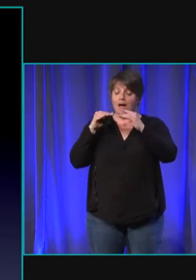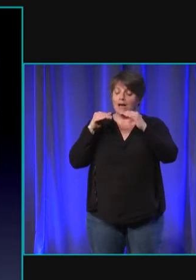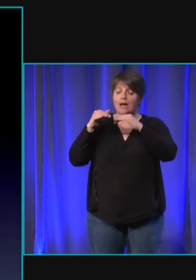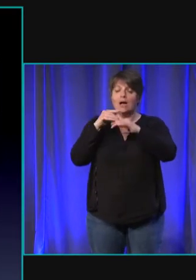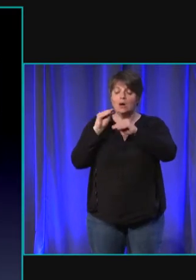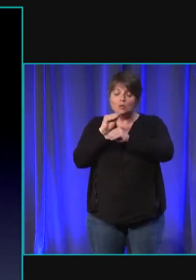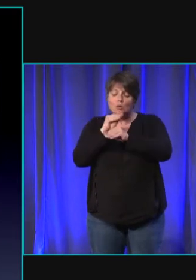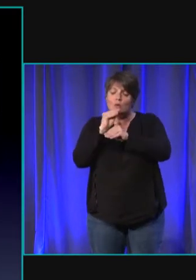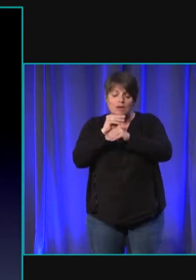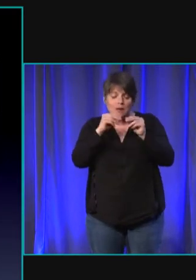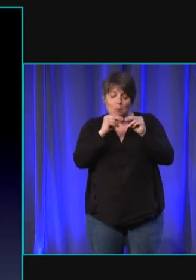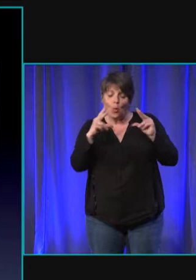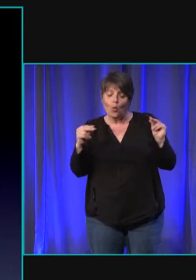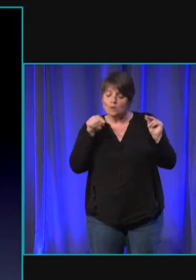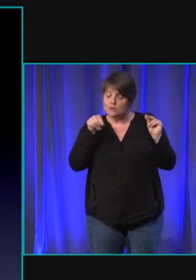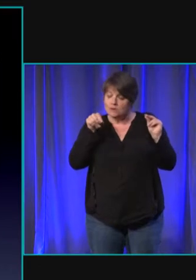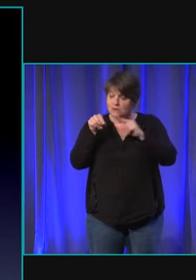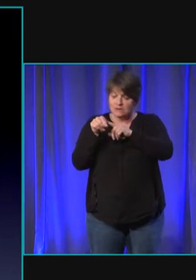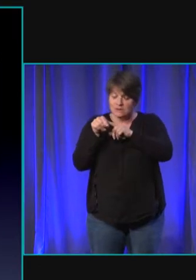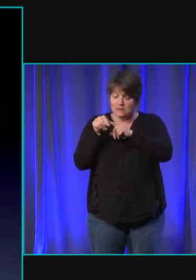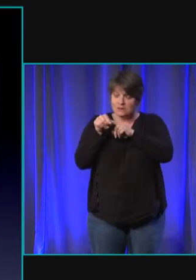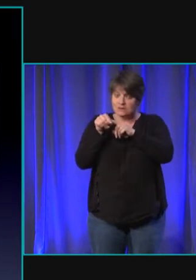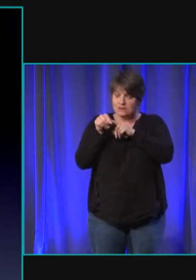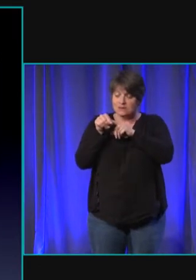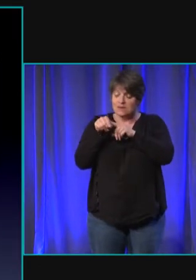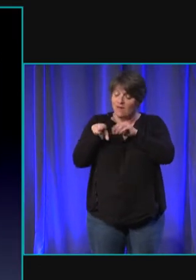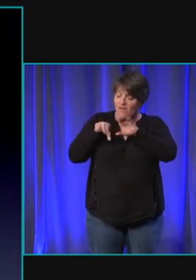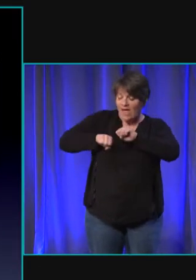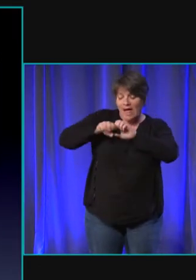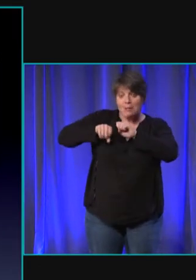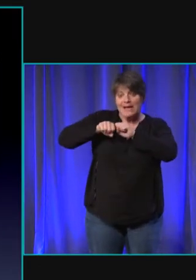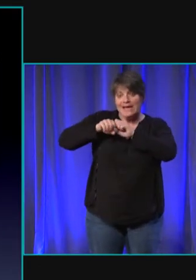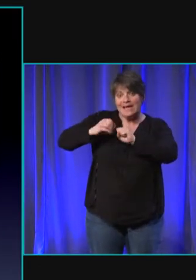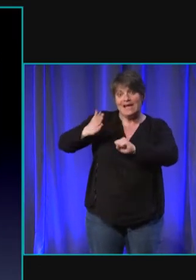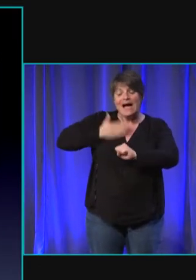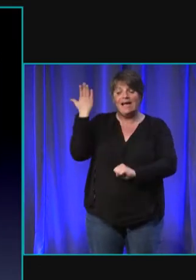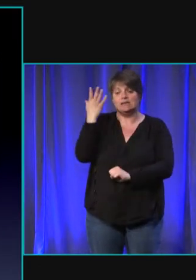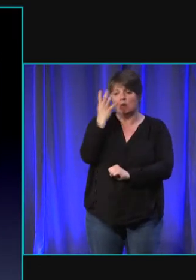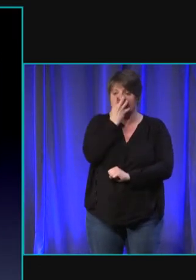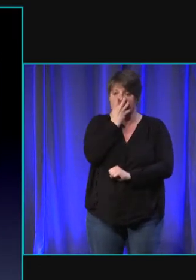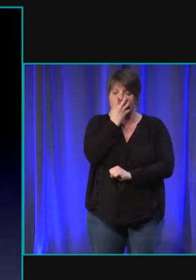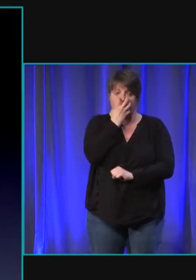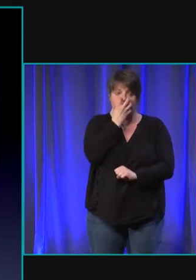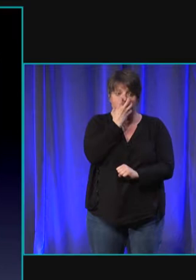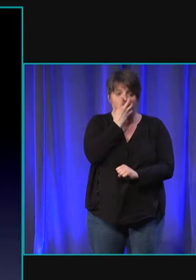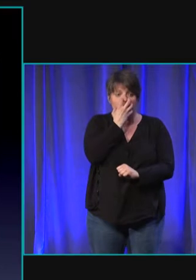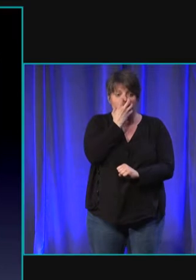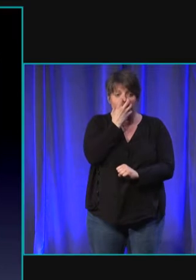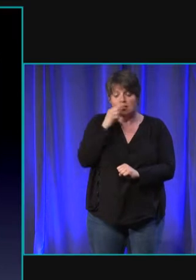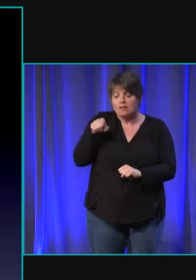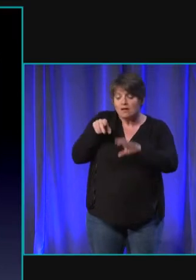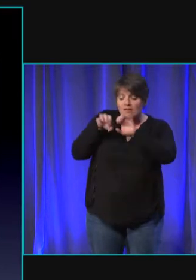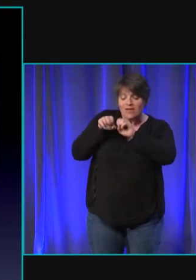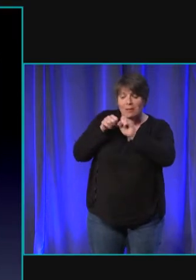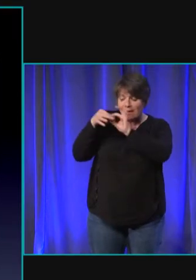substrat qui va être récupéré ou reformé grâce à l'oxygène. C'est un processus qui est dépendant de